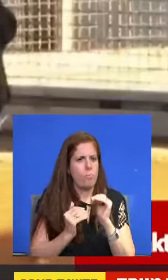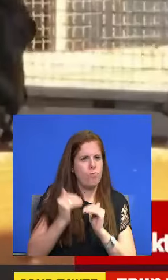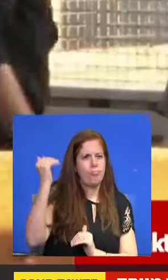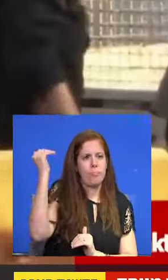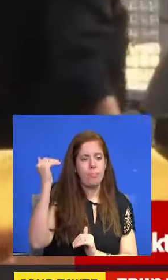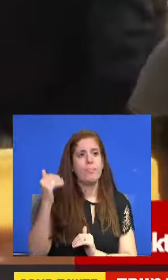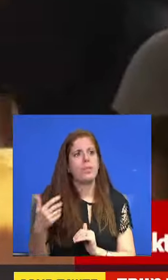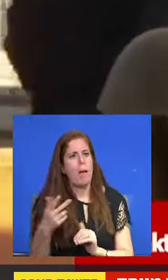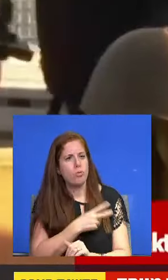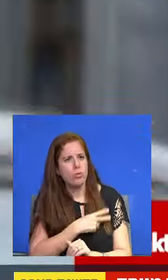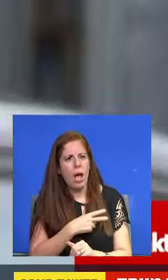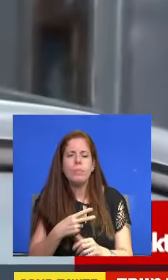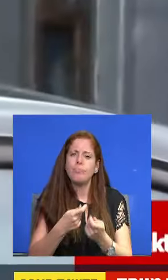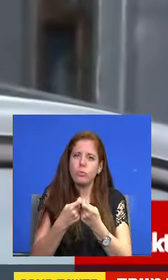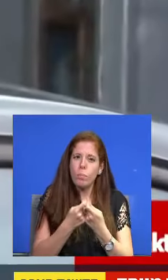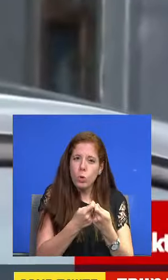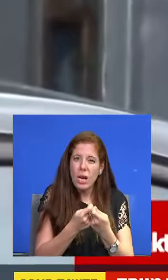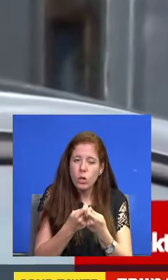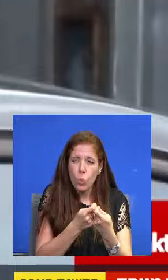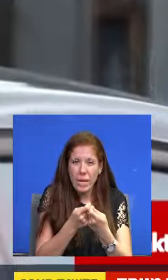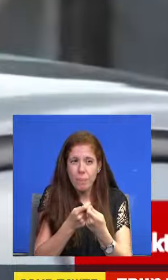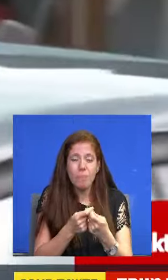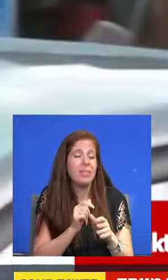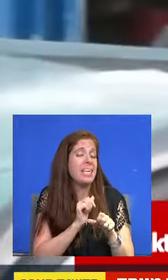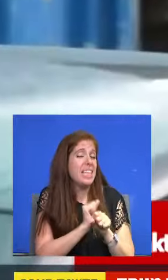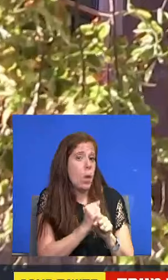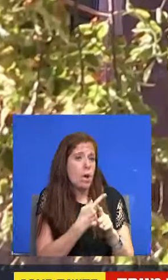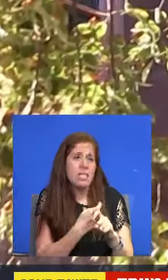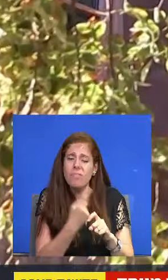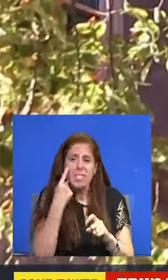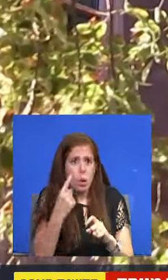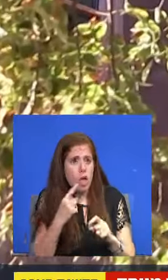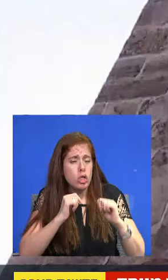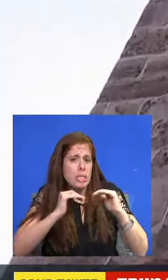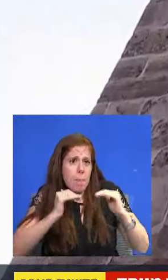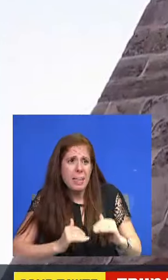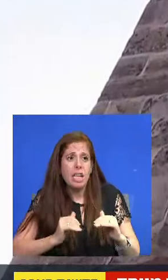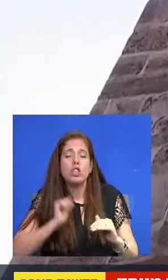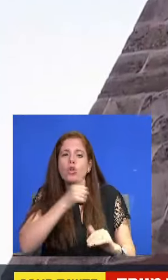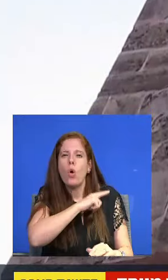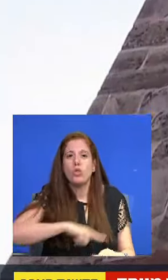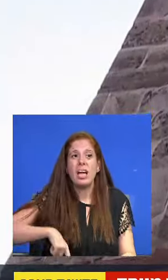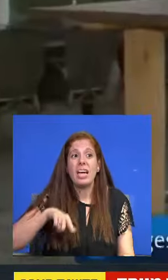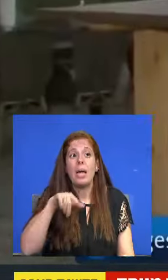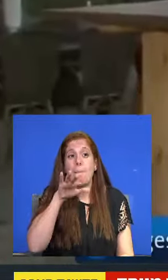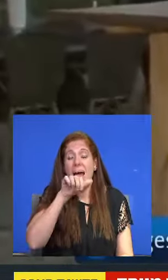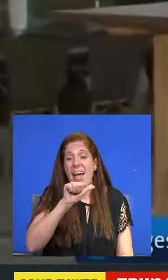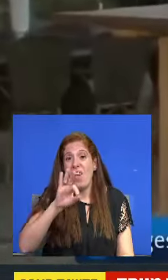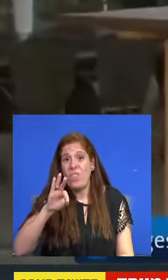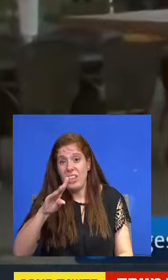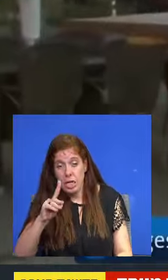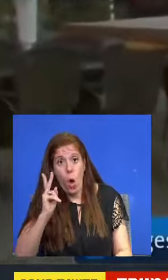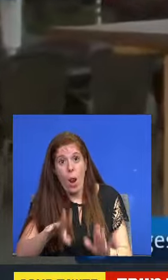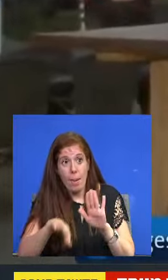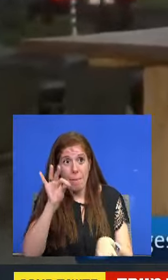עורכת פשיטות על ארגונים נאו-נאצים, אבל זה לא נראה שממתן את המגמה. וכשראש עיר מה-AFD עשוי להיבחר כאן עוד הערב, אנחנו